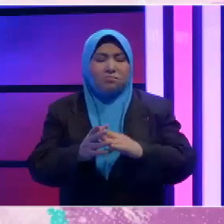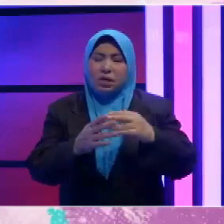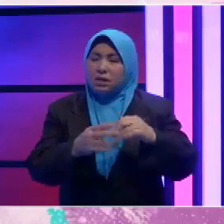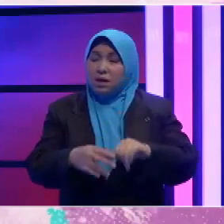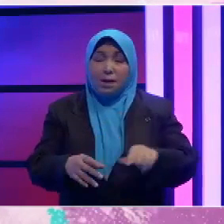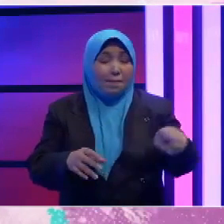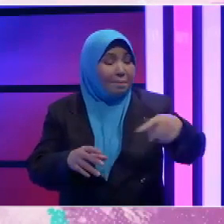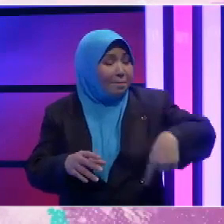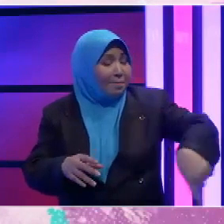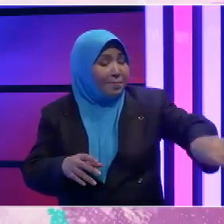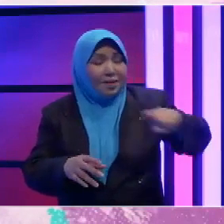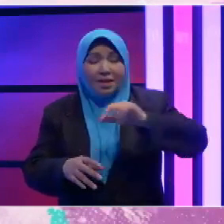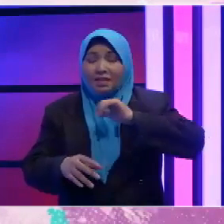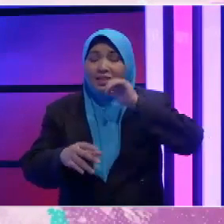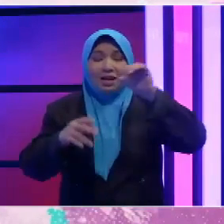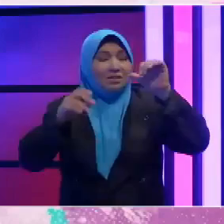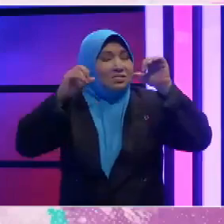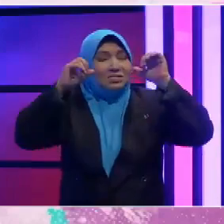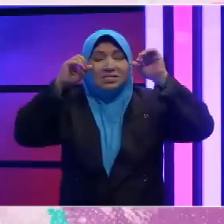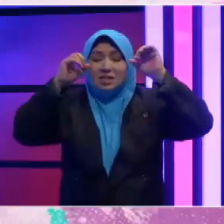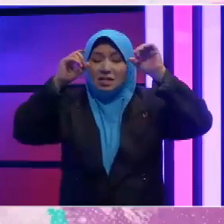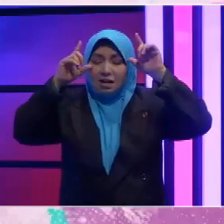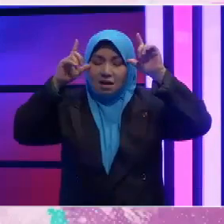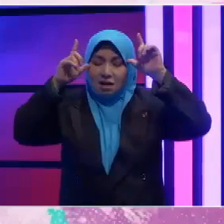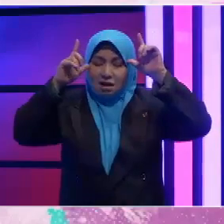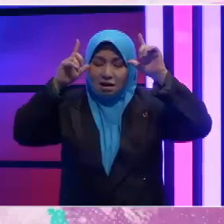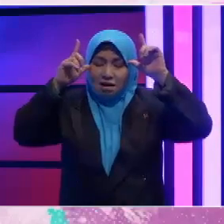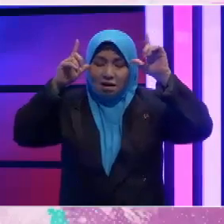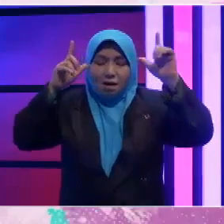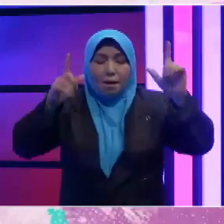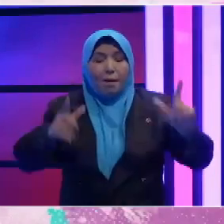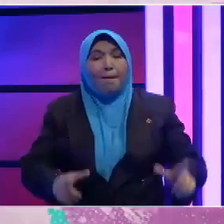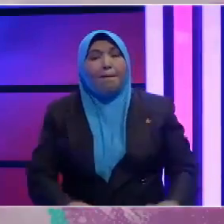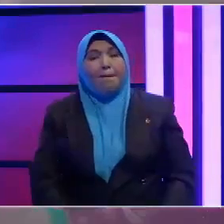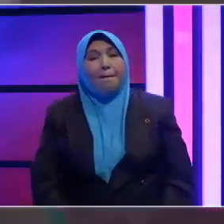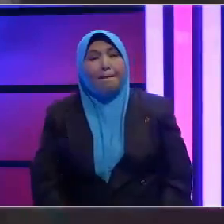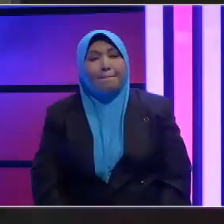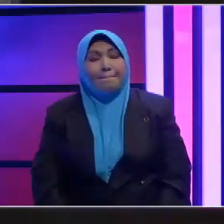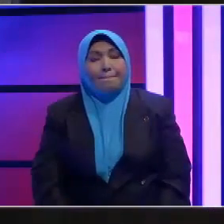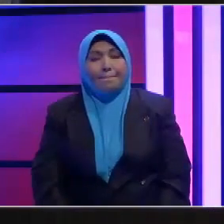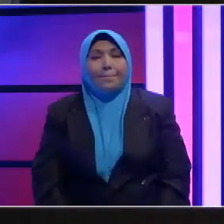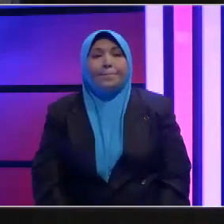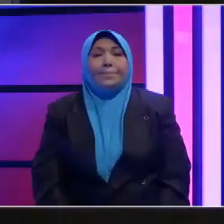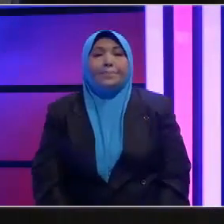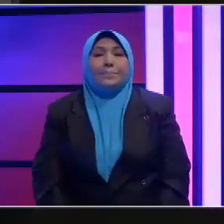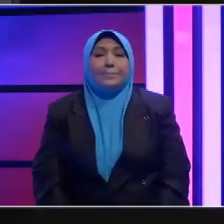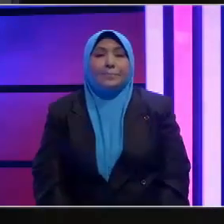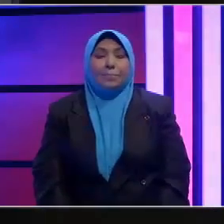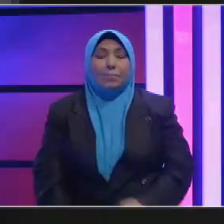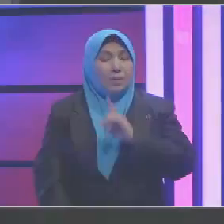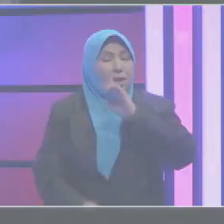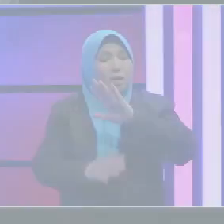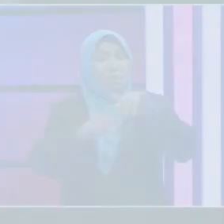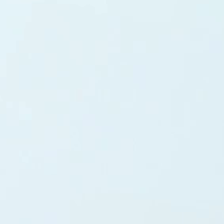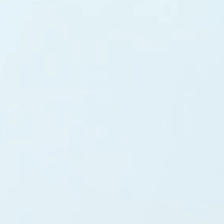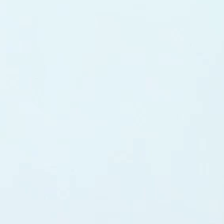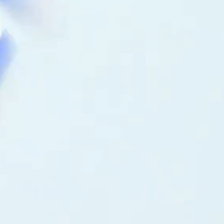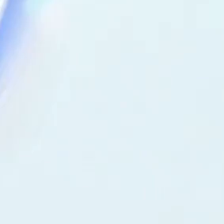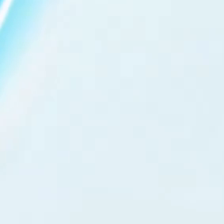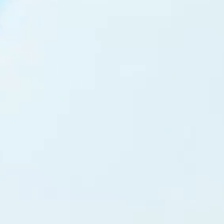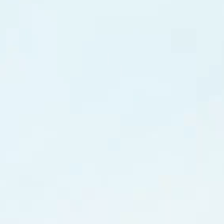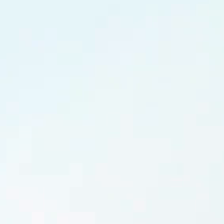وهم لا يشعرون. صدق الله العظيم.